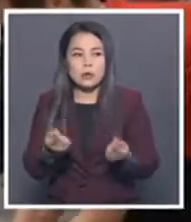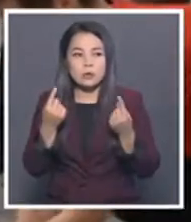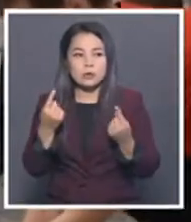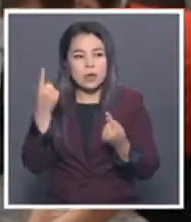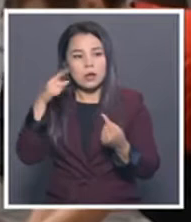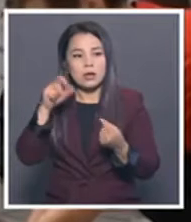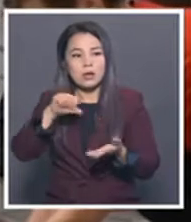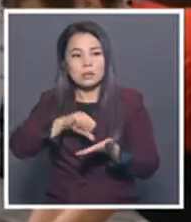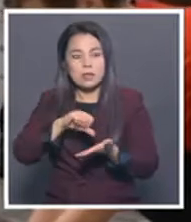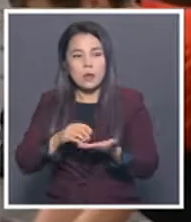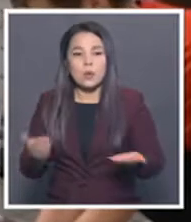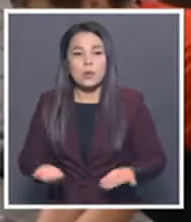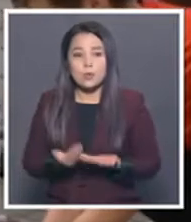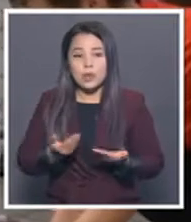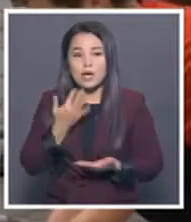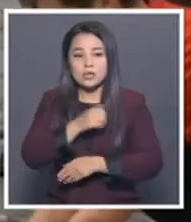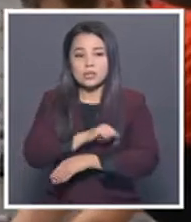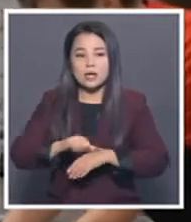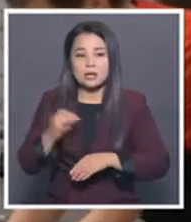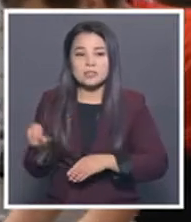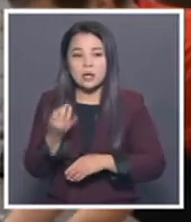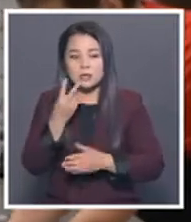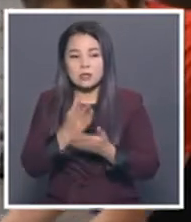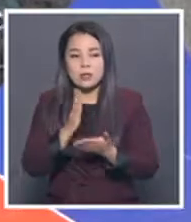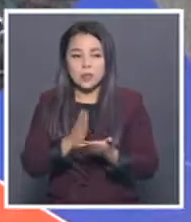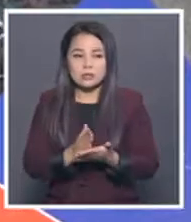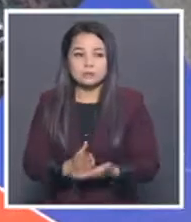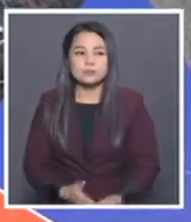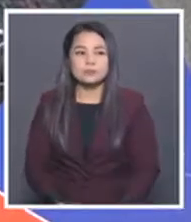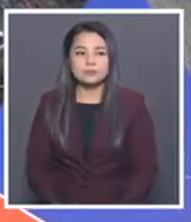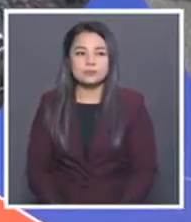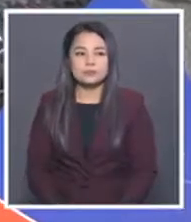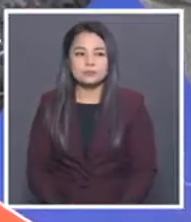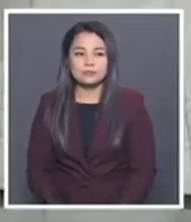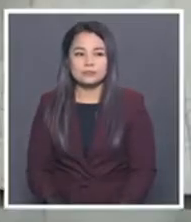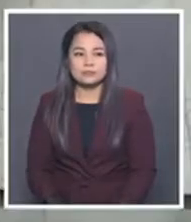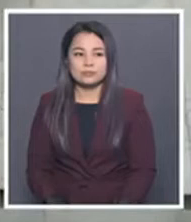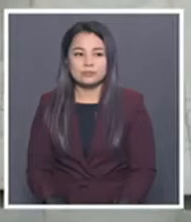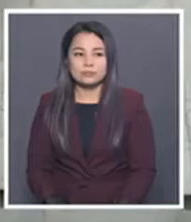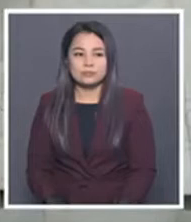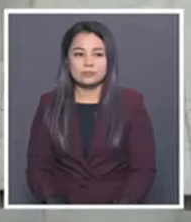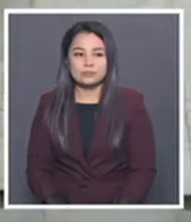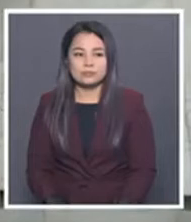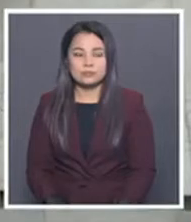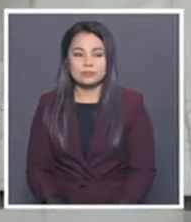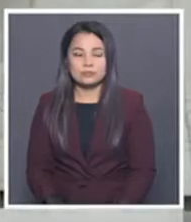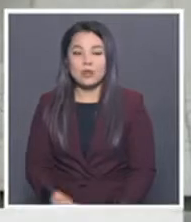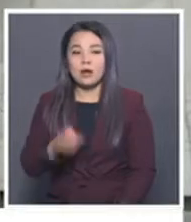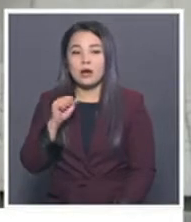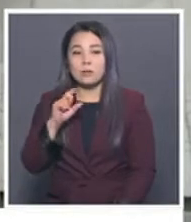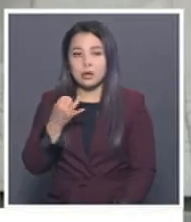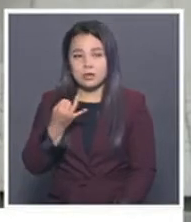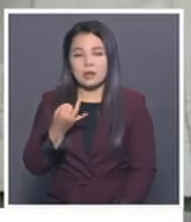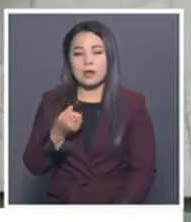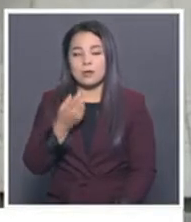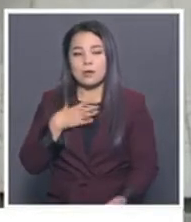мен шығармашылығына шетелдік жастар да қызығушылық танытуда. творчеством Абай, казахстанских писателей. Абай